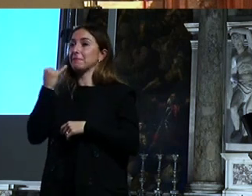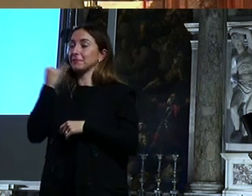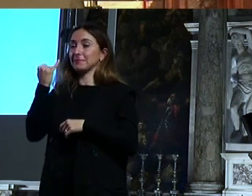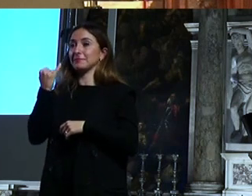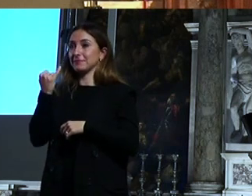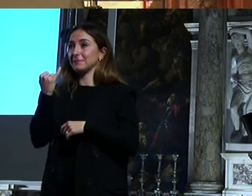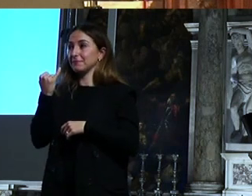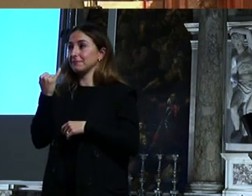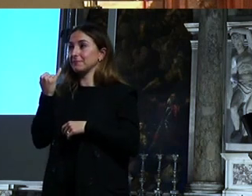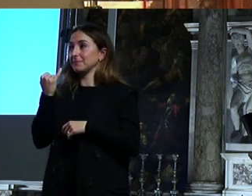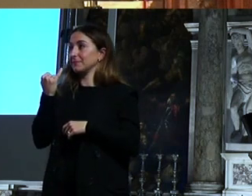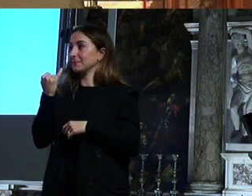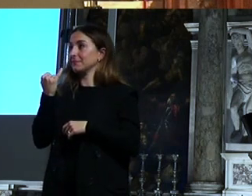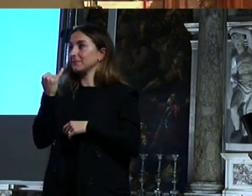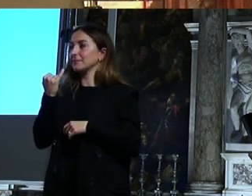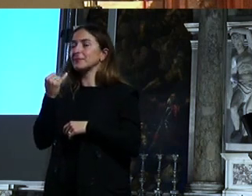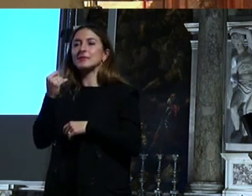precedenti